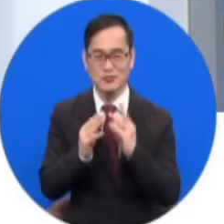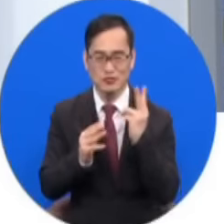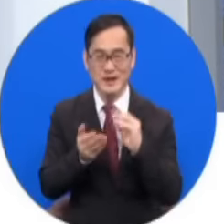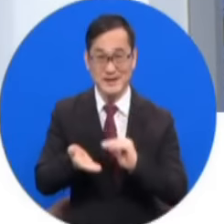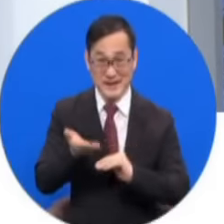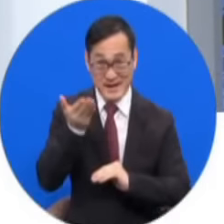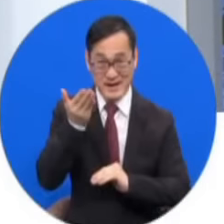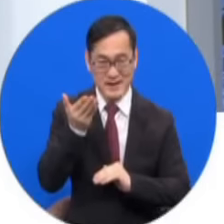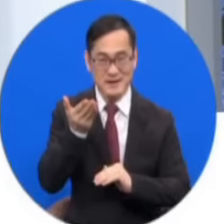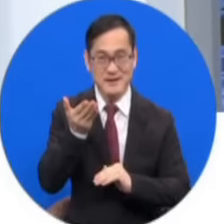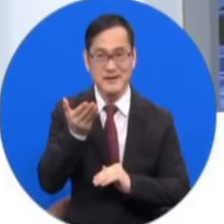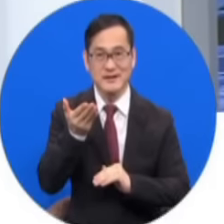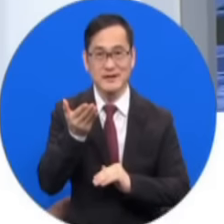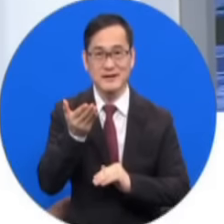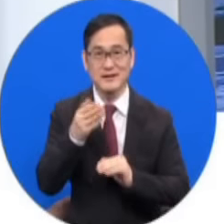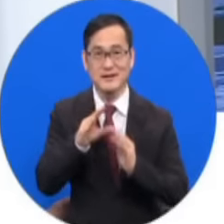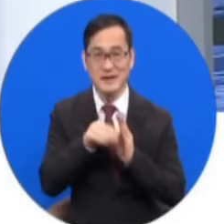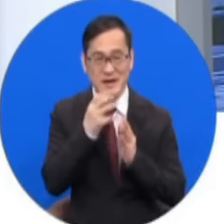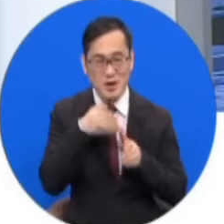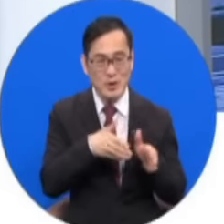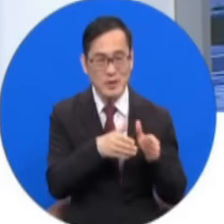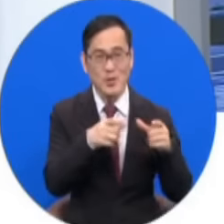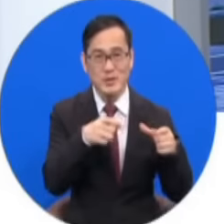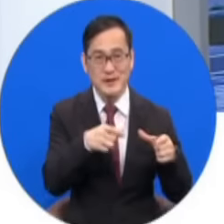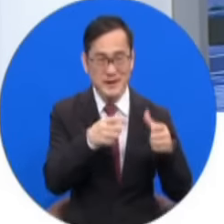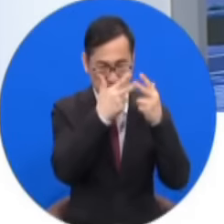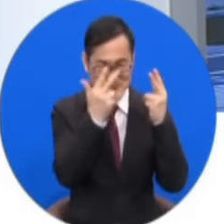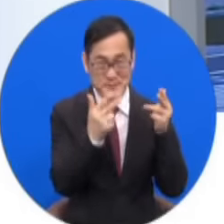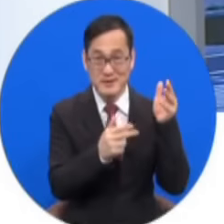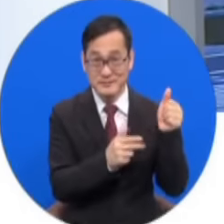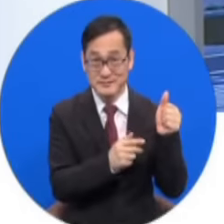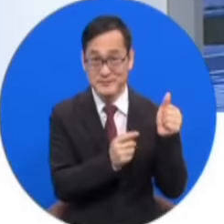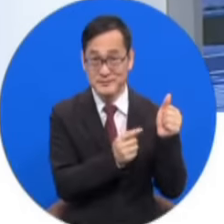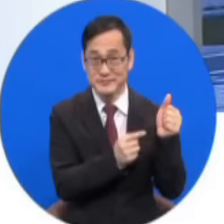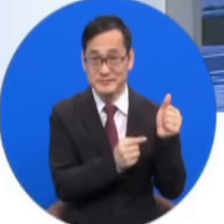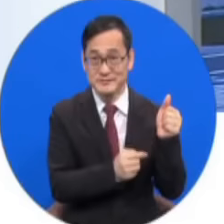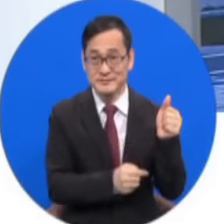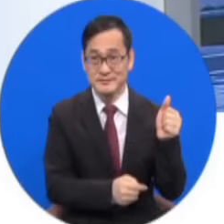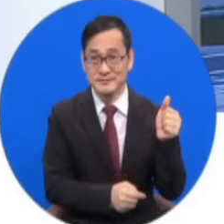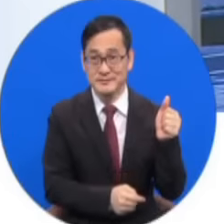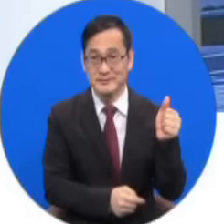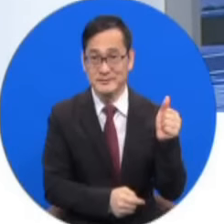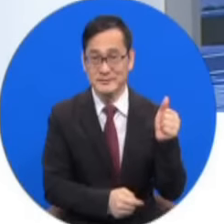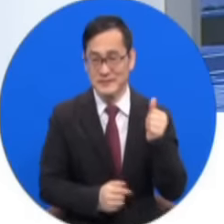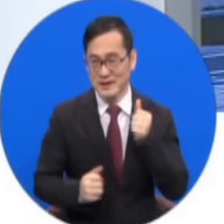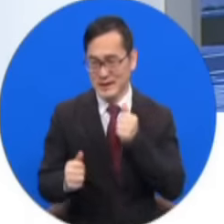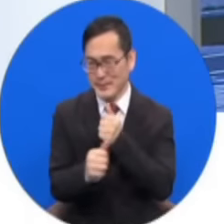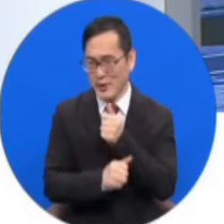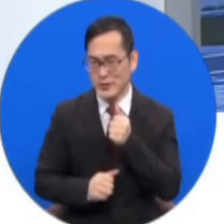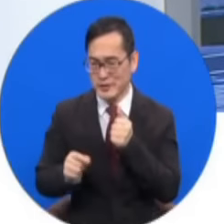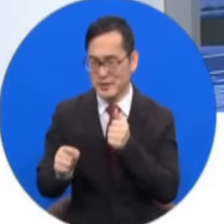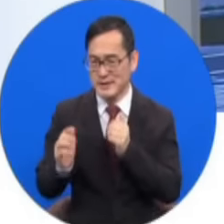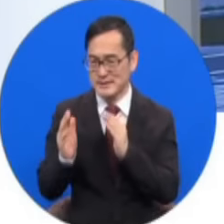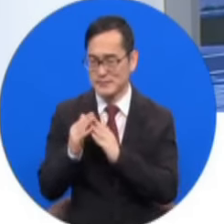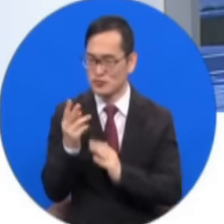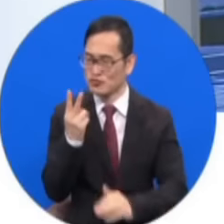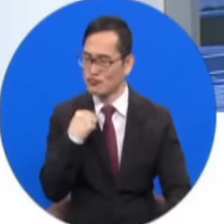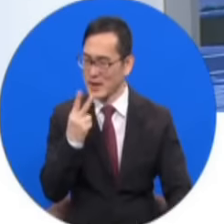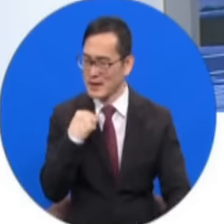신분일 때 그때 경기도 지사인 어 이재명 지사도 그 간부급들이이 주택을